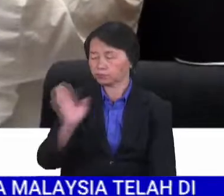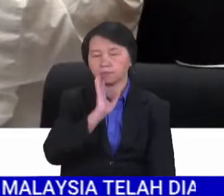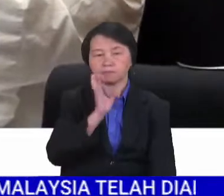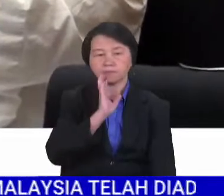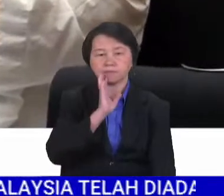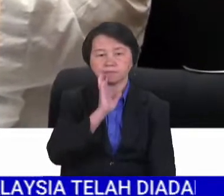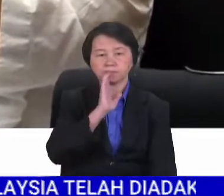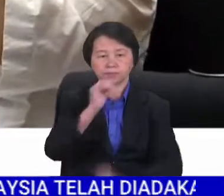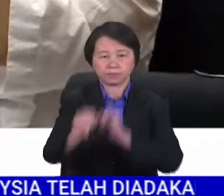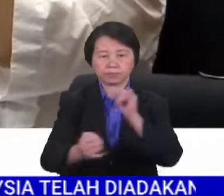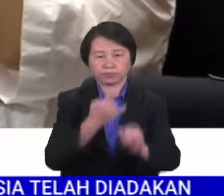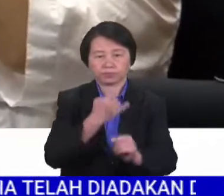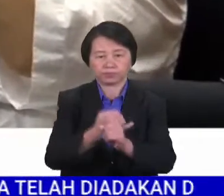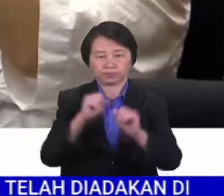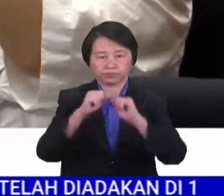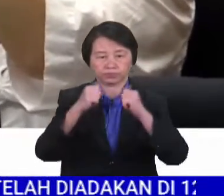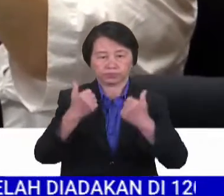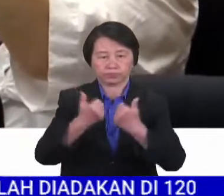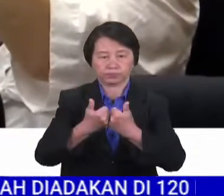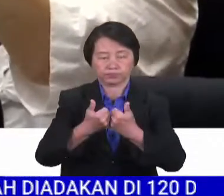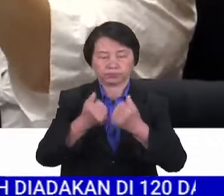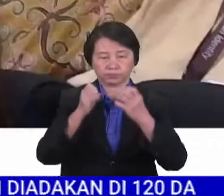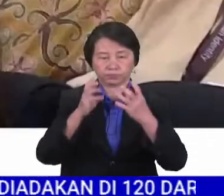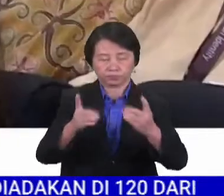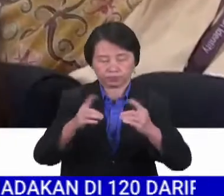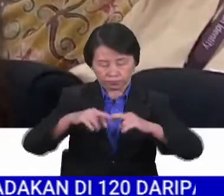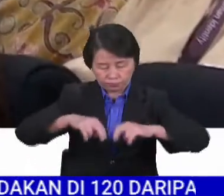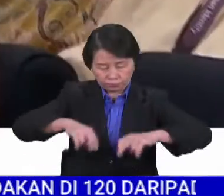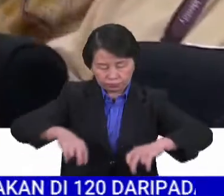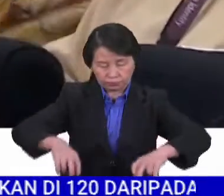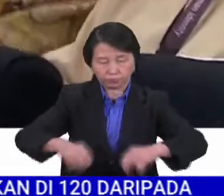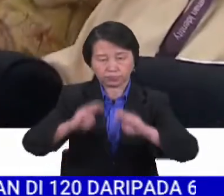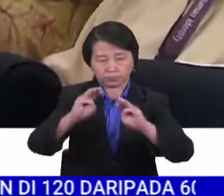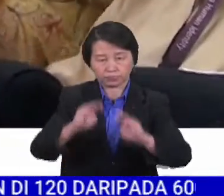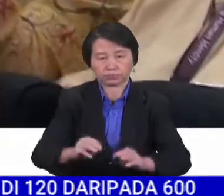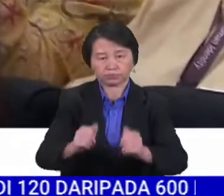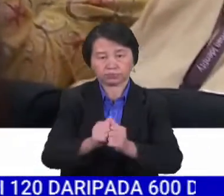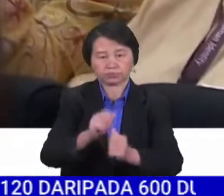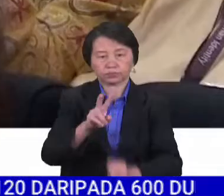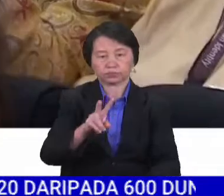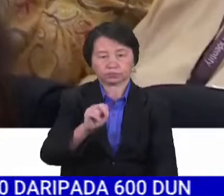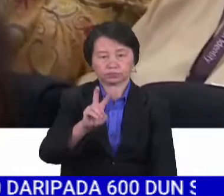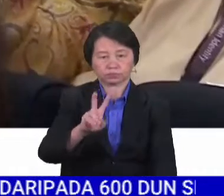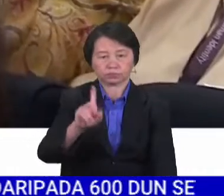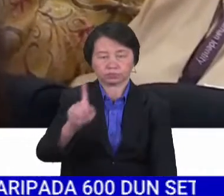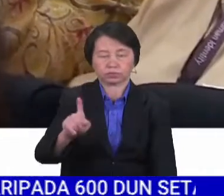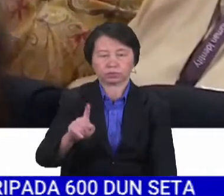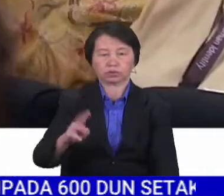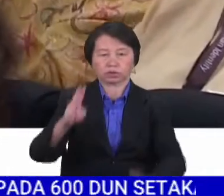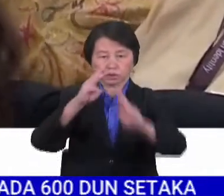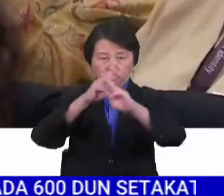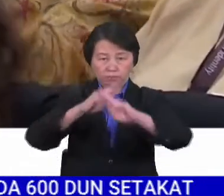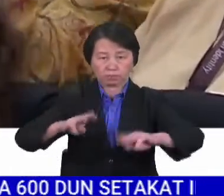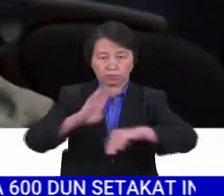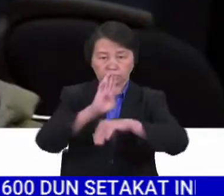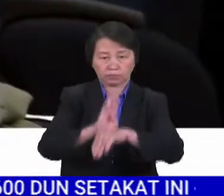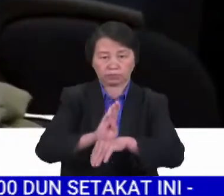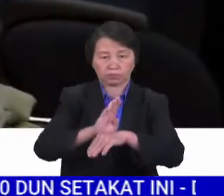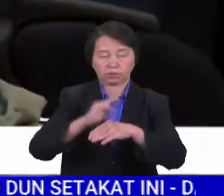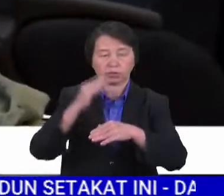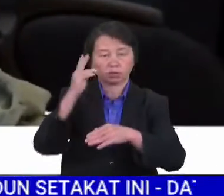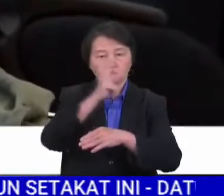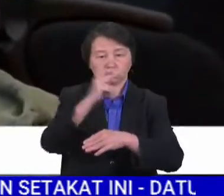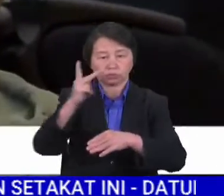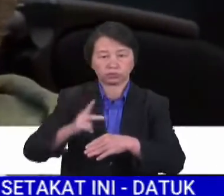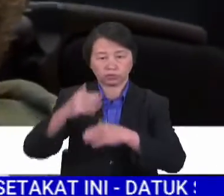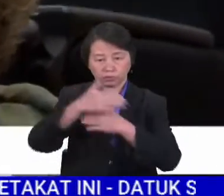demikian pada International Society for Academic fesyen Converse 27 25 cium budaya porno di kucing